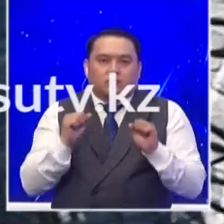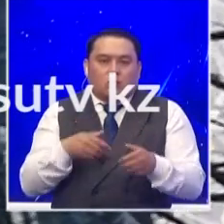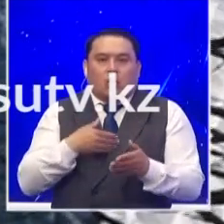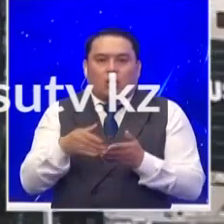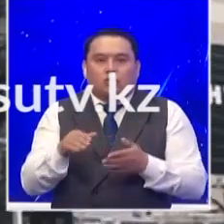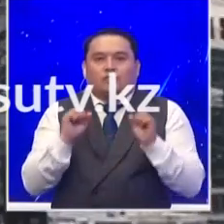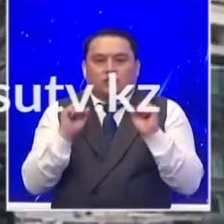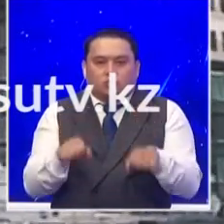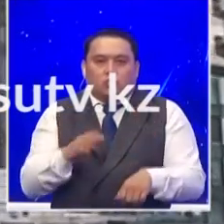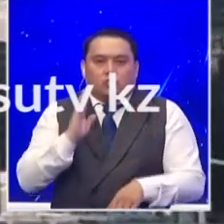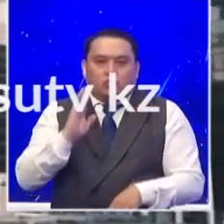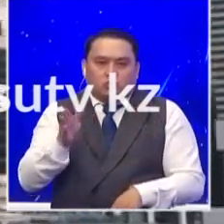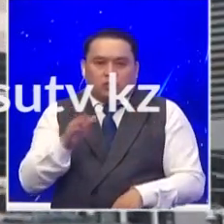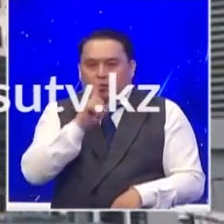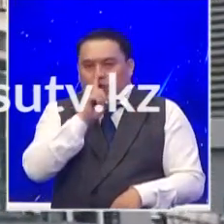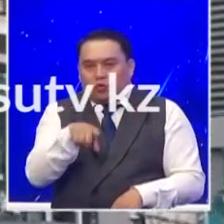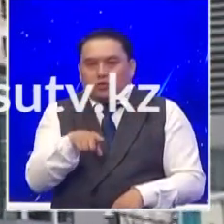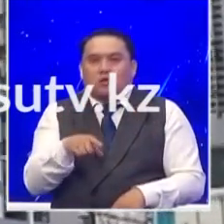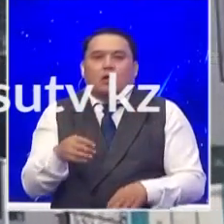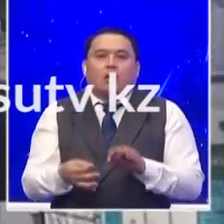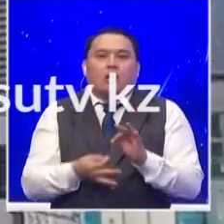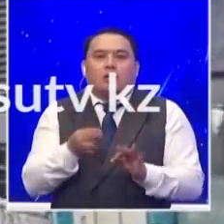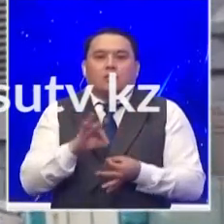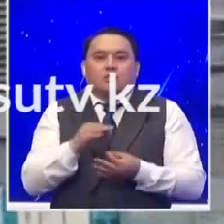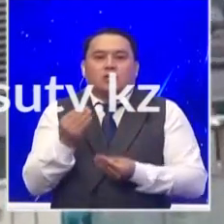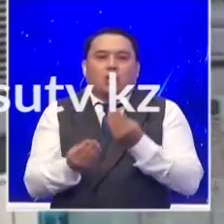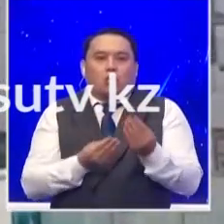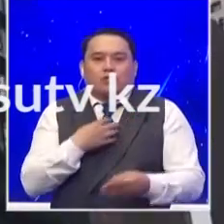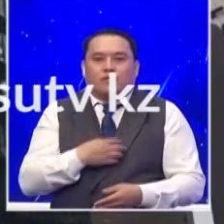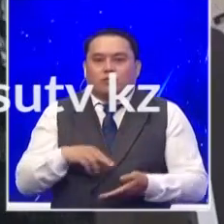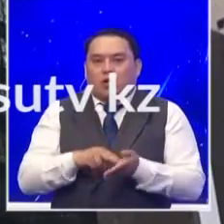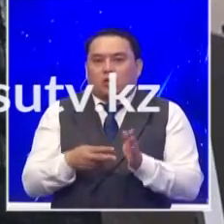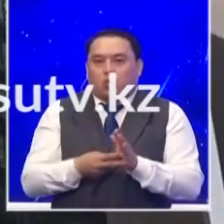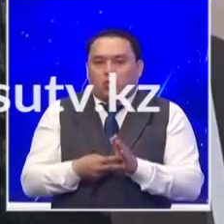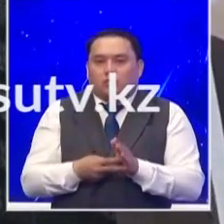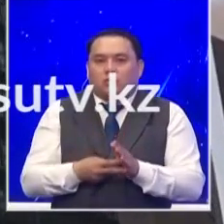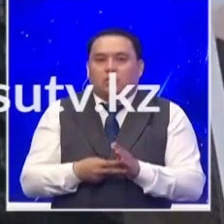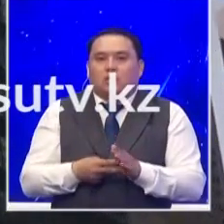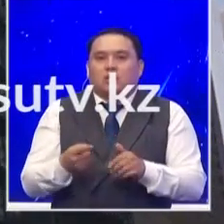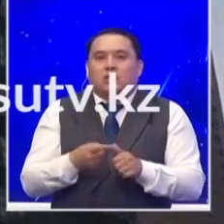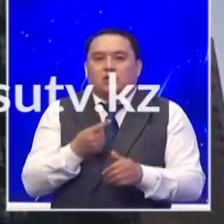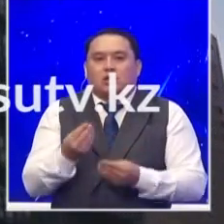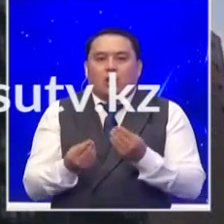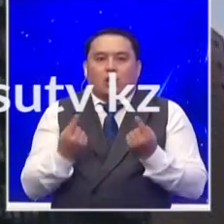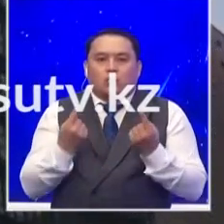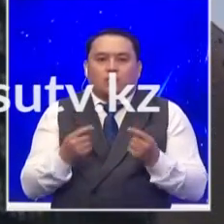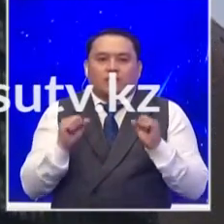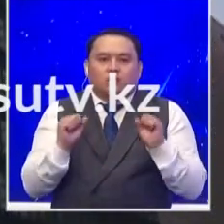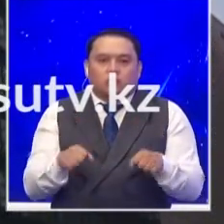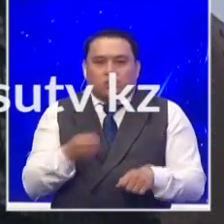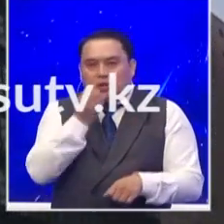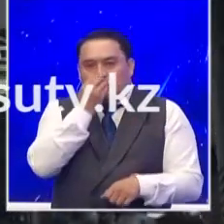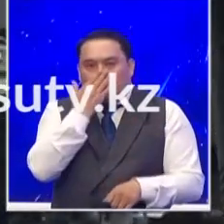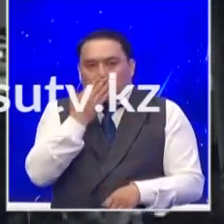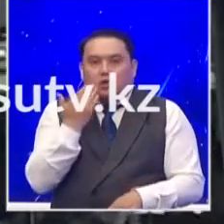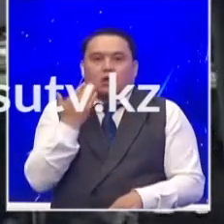отмены соревнований возможен. Вместе с этим Никай подчеркнул значимость планируемой Олимпиады для страны, назвав игры огромной